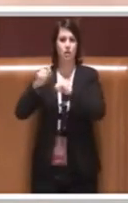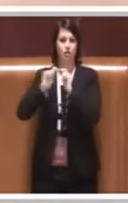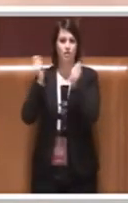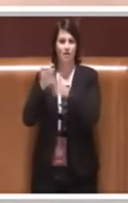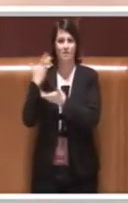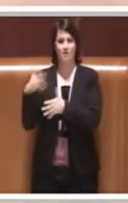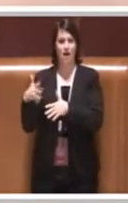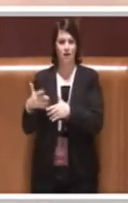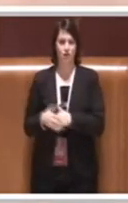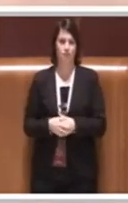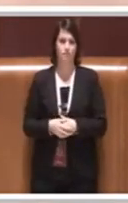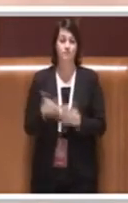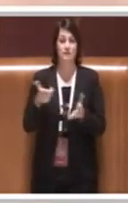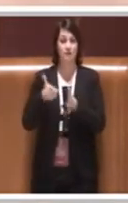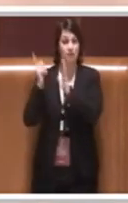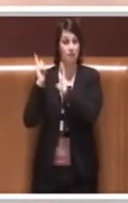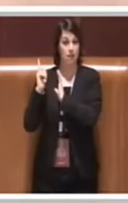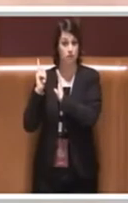La settimana scorsa